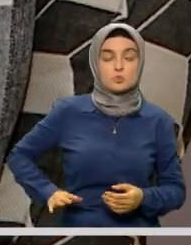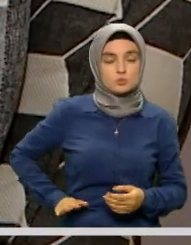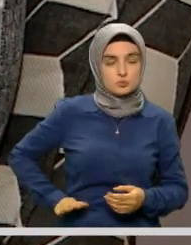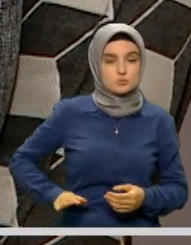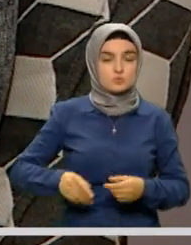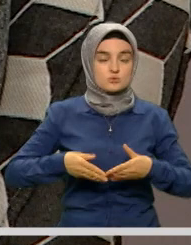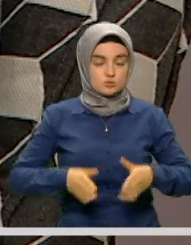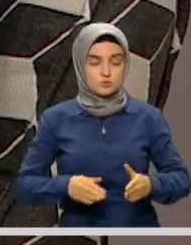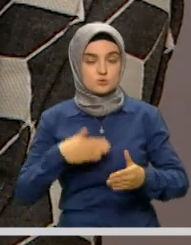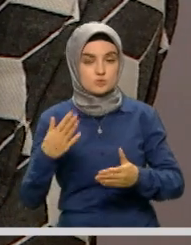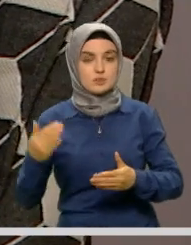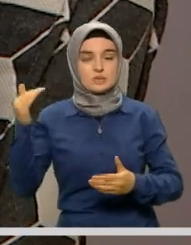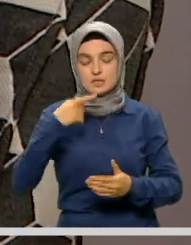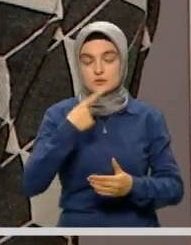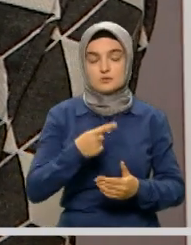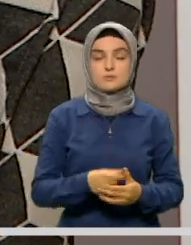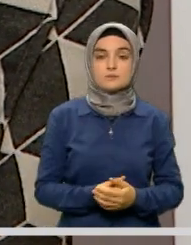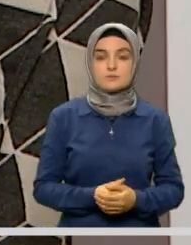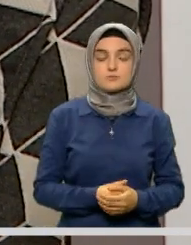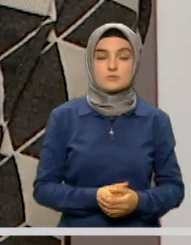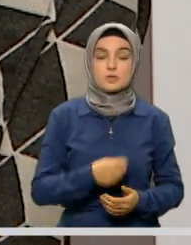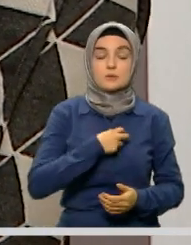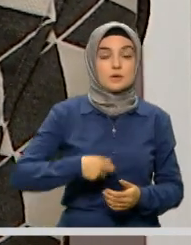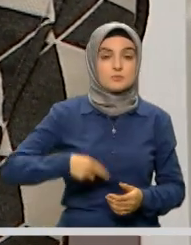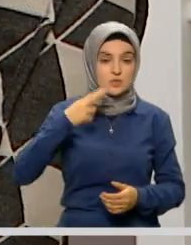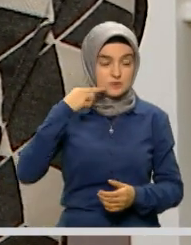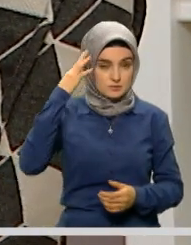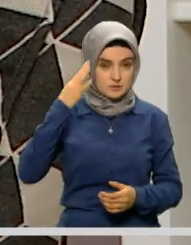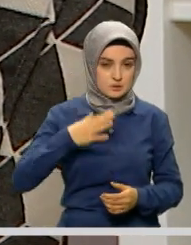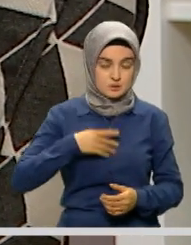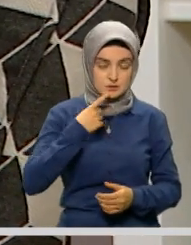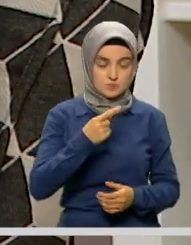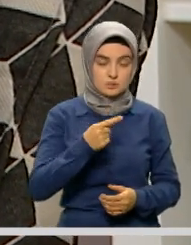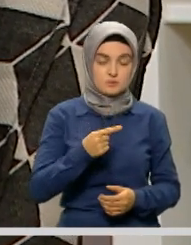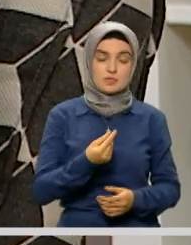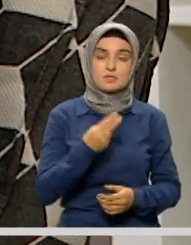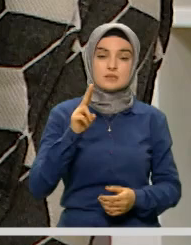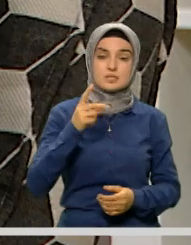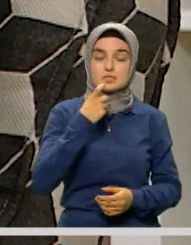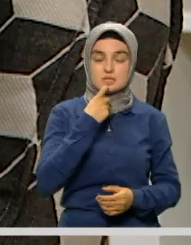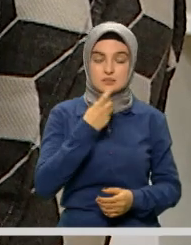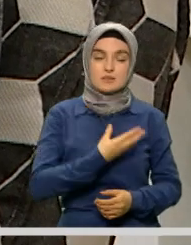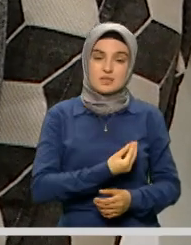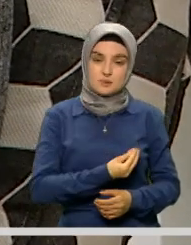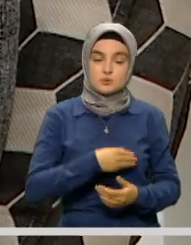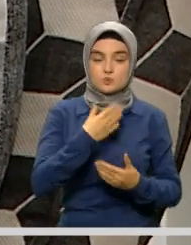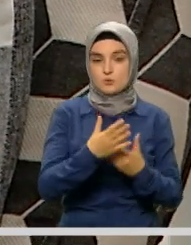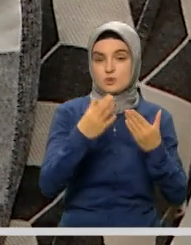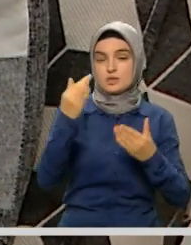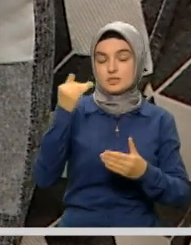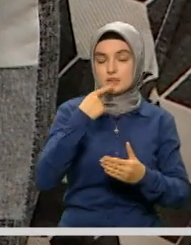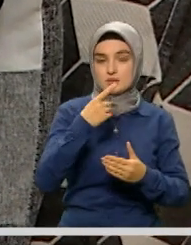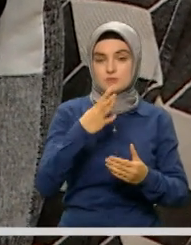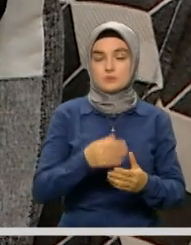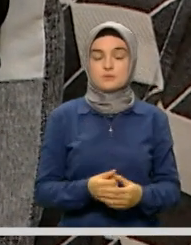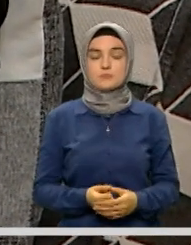Çocuğunu doğuruyor geliyor, yine aynı şeyi söylüyor. Efendimiz diyor ki çocuğunu 2 yıl emzir öyle gel. Hani bekliyor ki vazgeçsin, hani tevbe etsin de artık bana